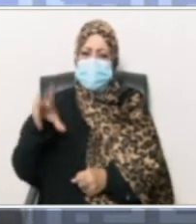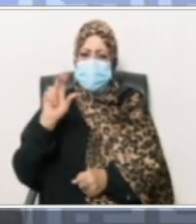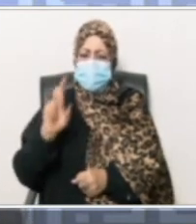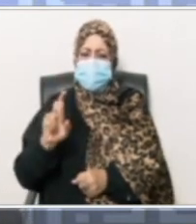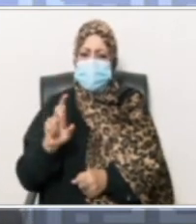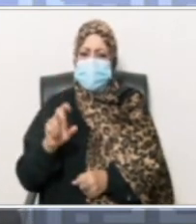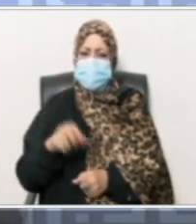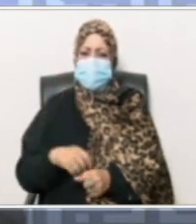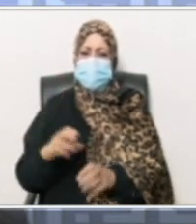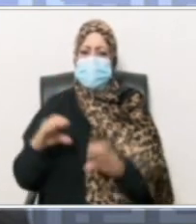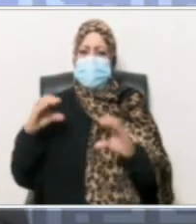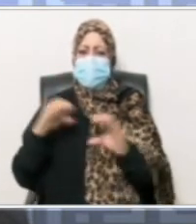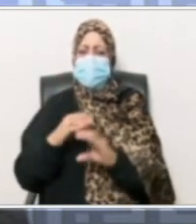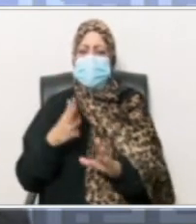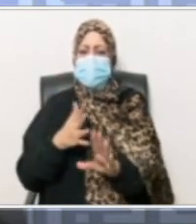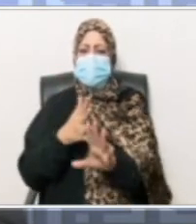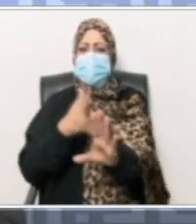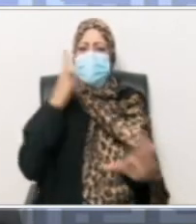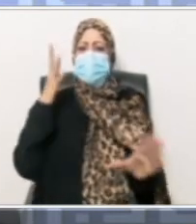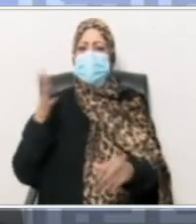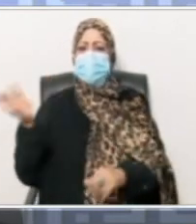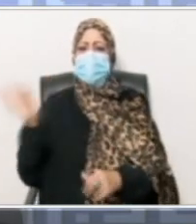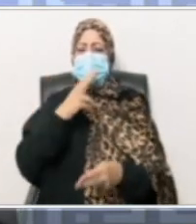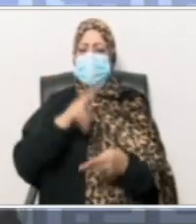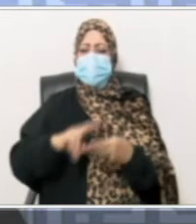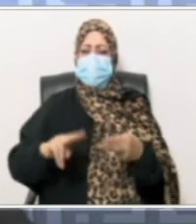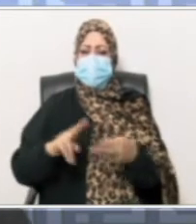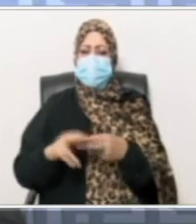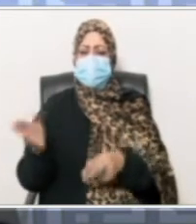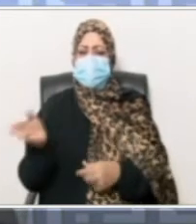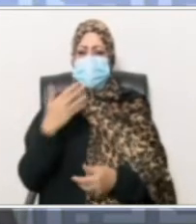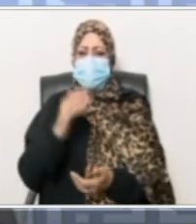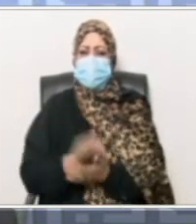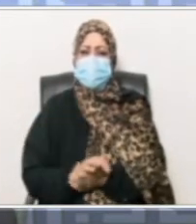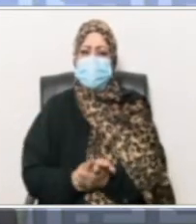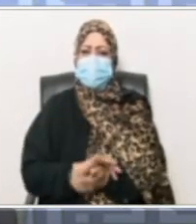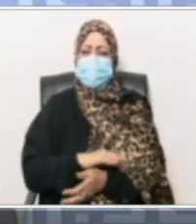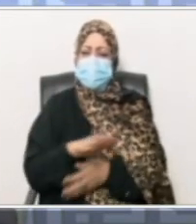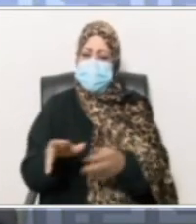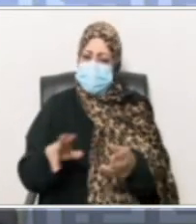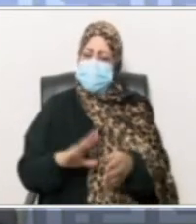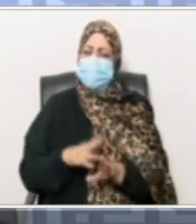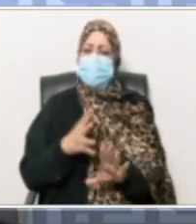المصالحة، وامتثل الناس وخرجوا منها وما جاءت المصالحة،